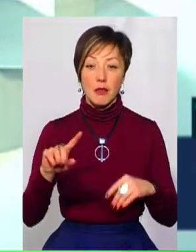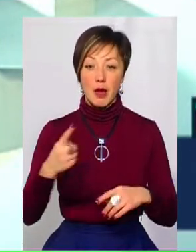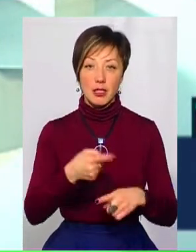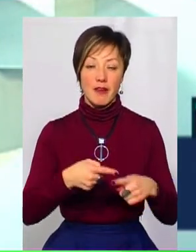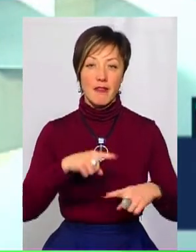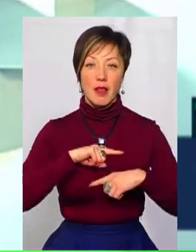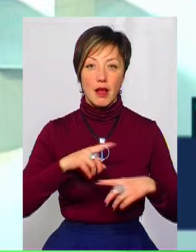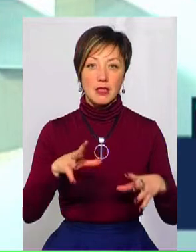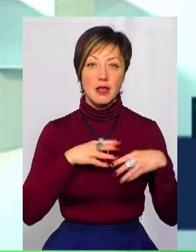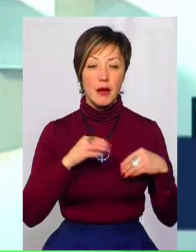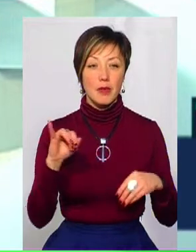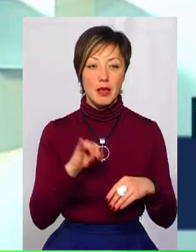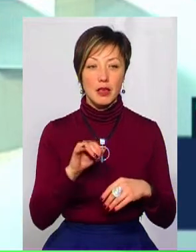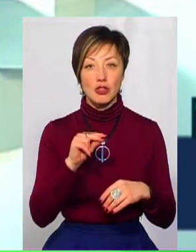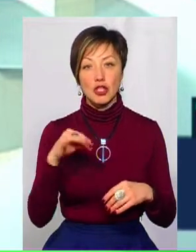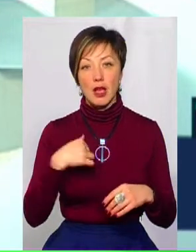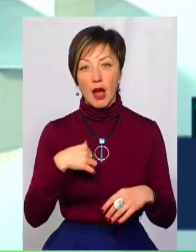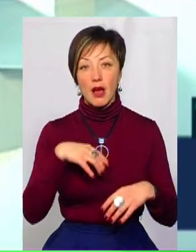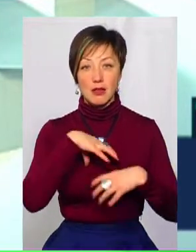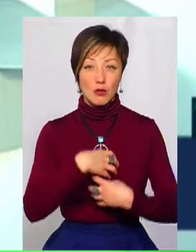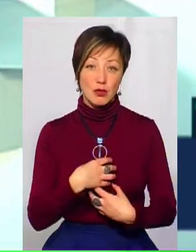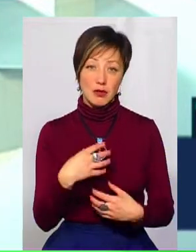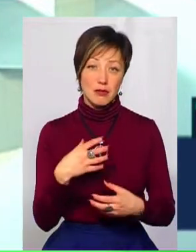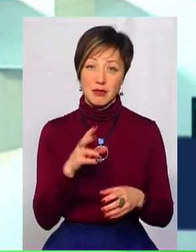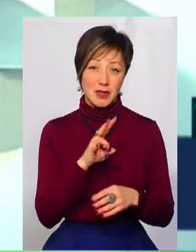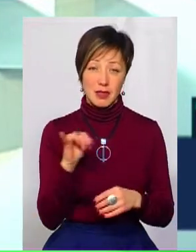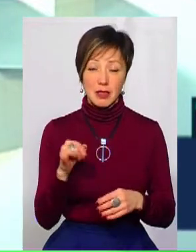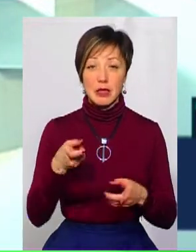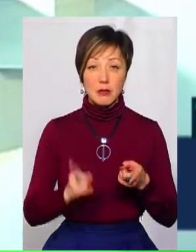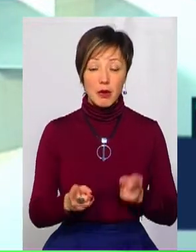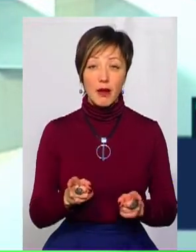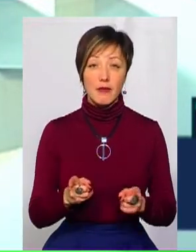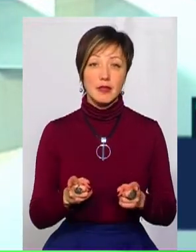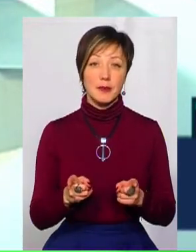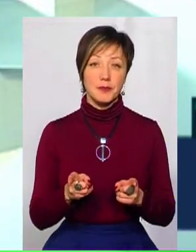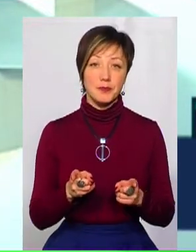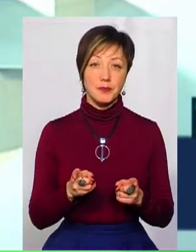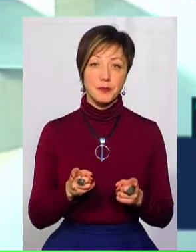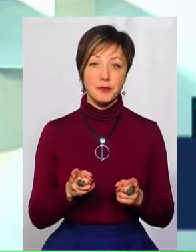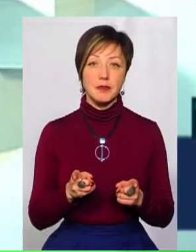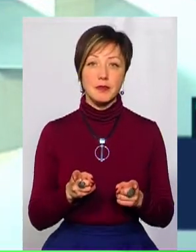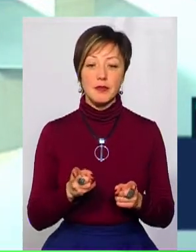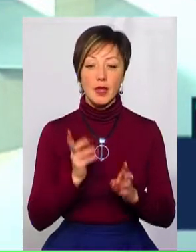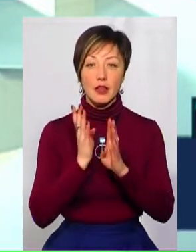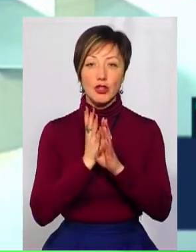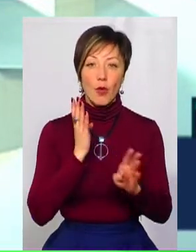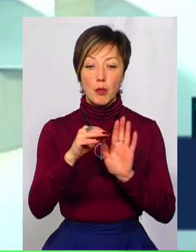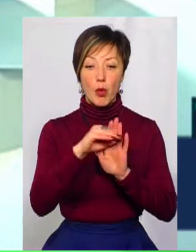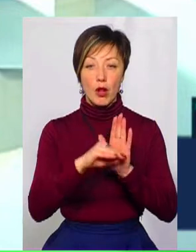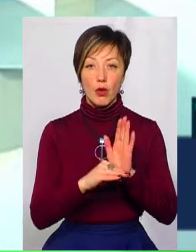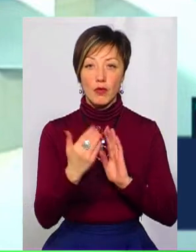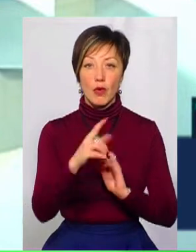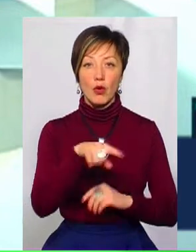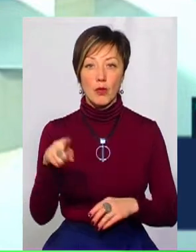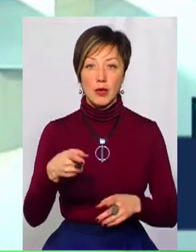нами. І чи я засмутилася? Зовсім ні. Скажу, що насправді черговість, порядковість твого номеру, він